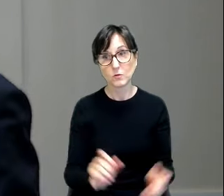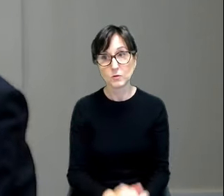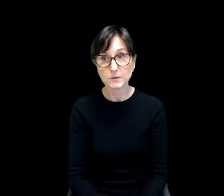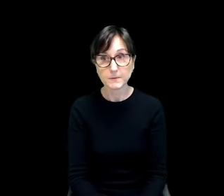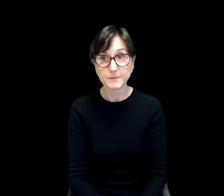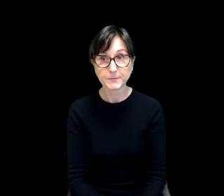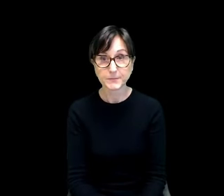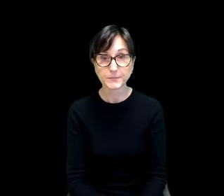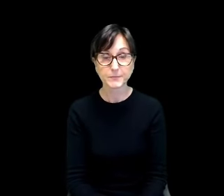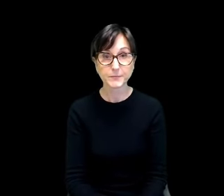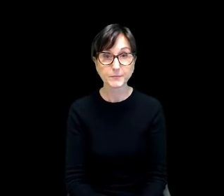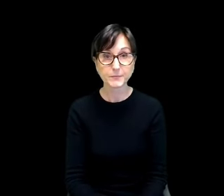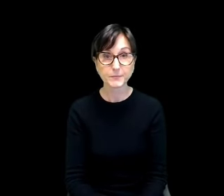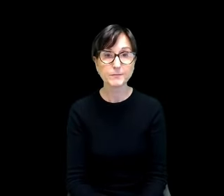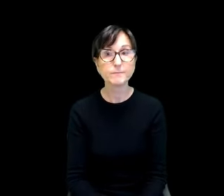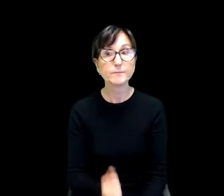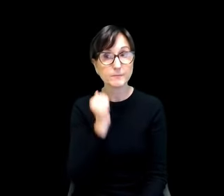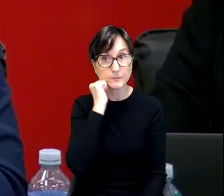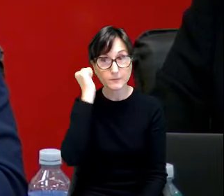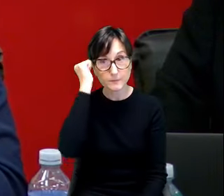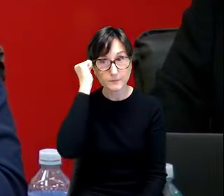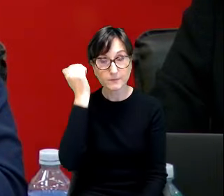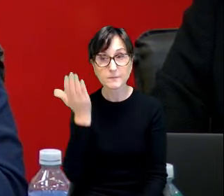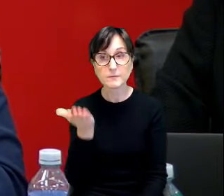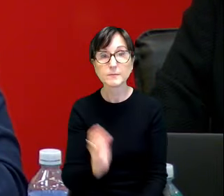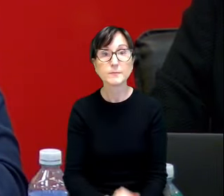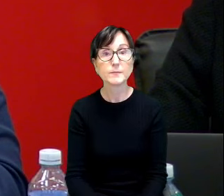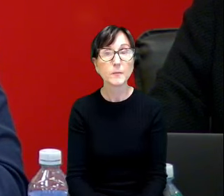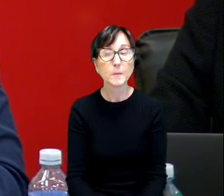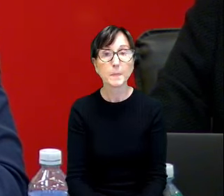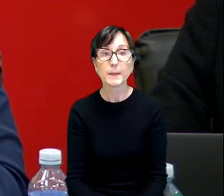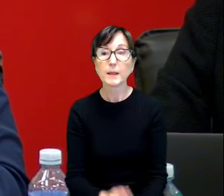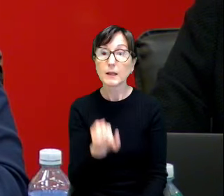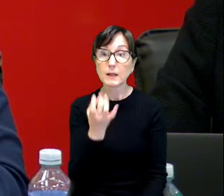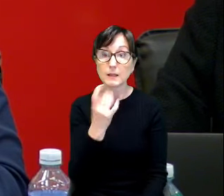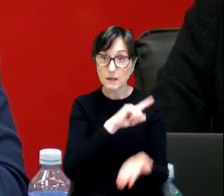gyventojus dėkoju daugiau klausimų pranešėjui